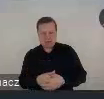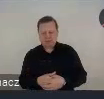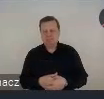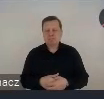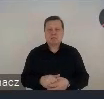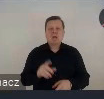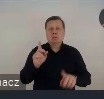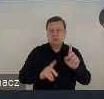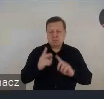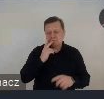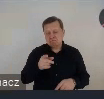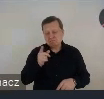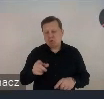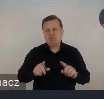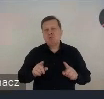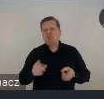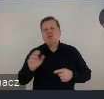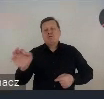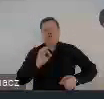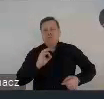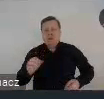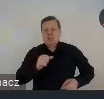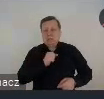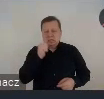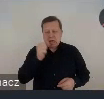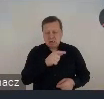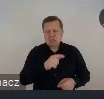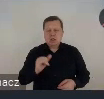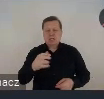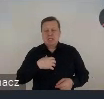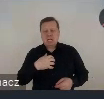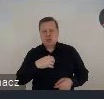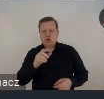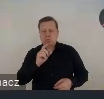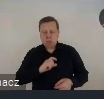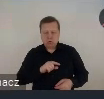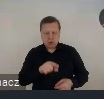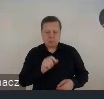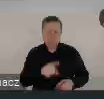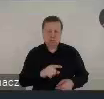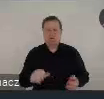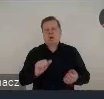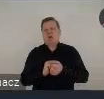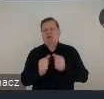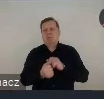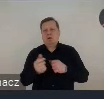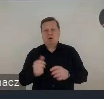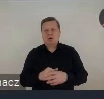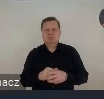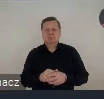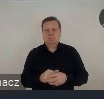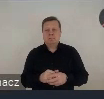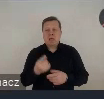że organizacje starszego i dyrektora biura. Zdarza się, że organizacja jest